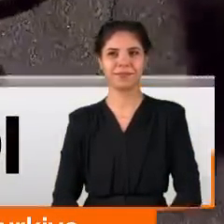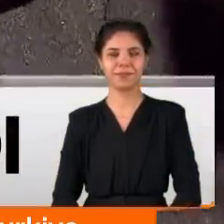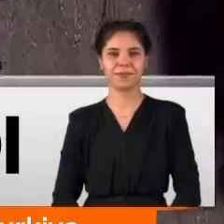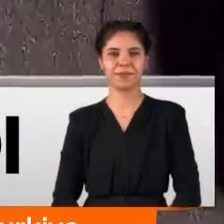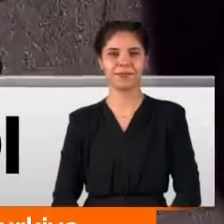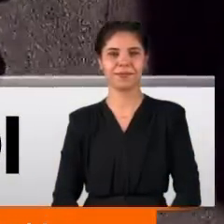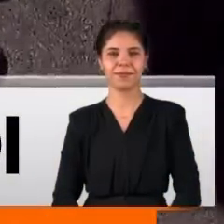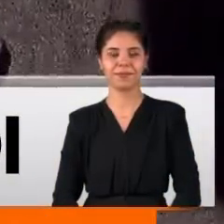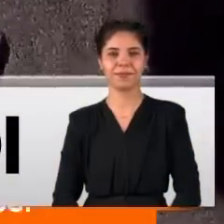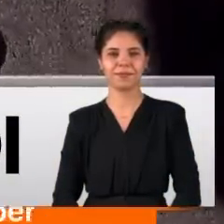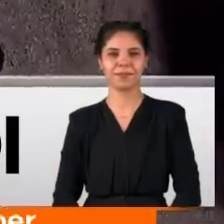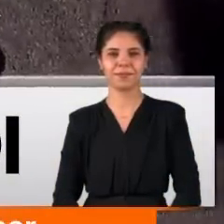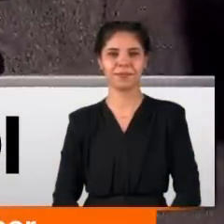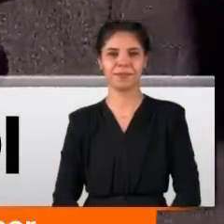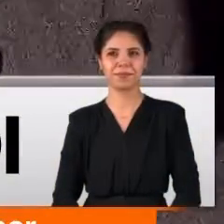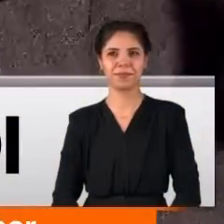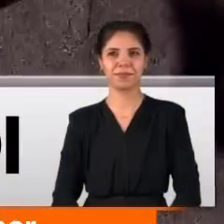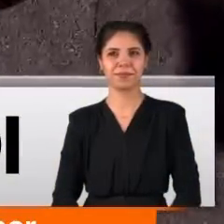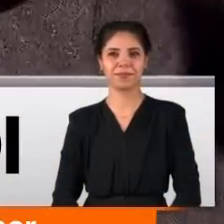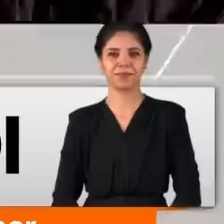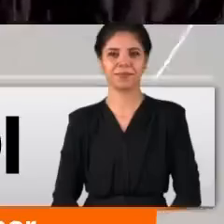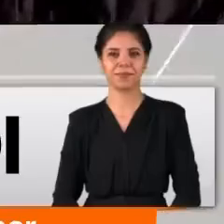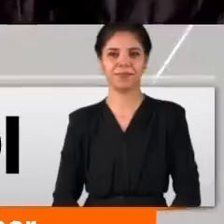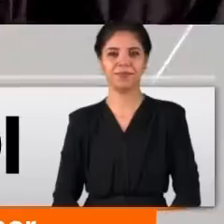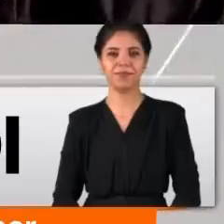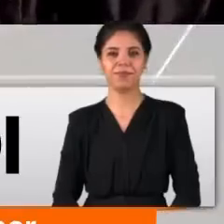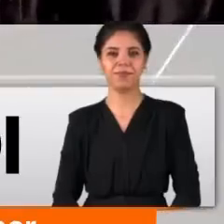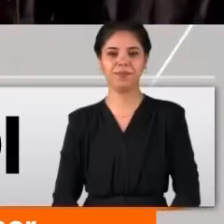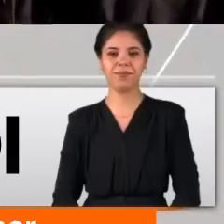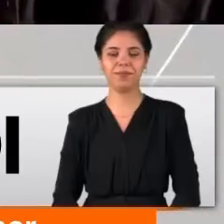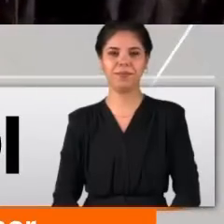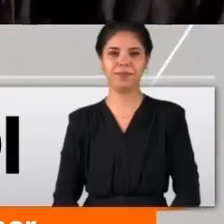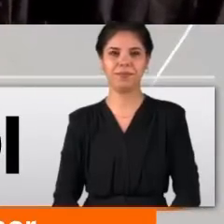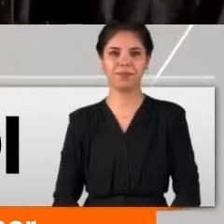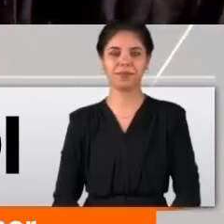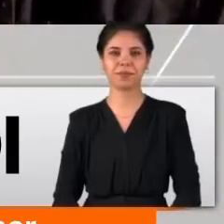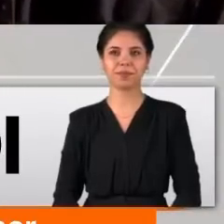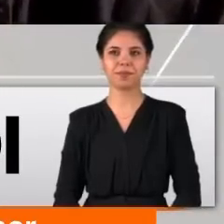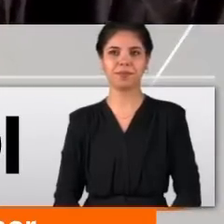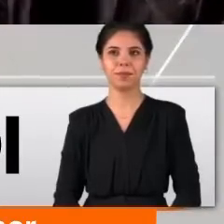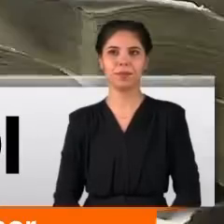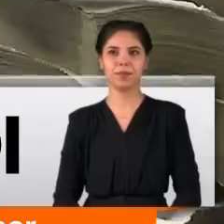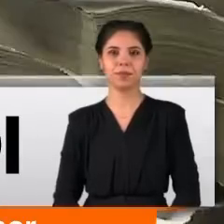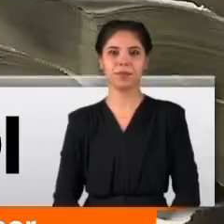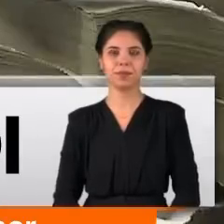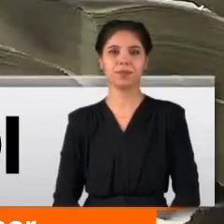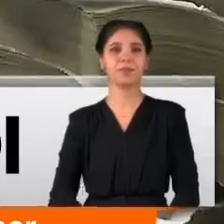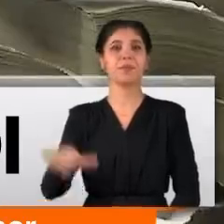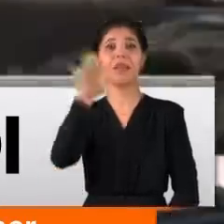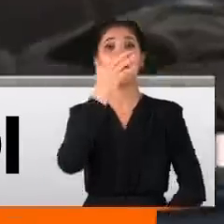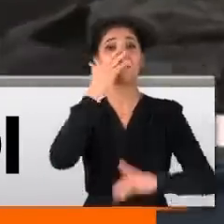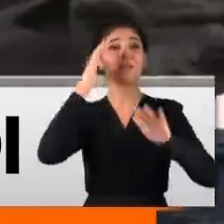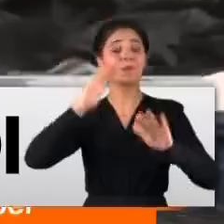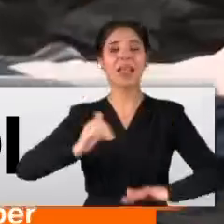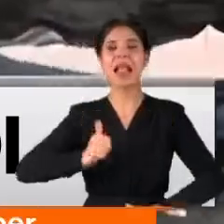Var mı bir beklentiniz? Vallahi fazla verirsen memnun oluruz. Yani asgari ücreti örnek alarak emekliyi korutacak şekilde verirler. Nefesler